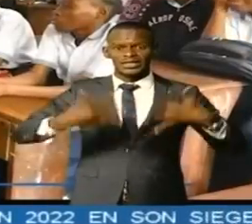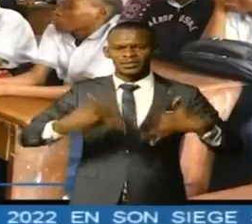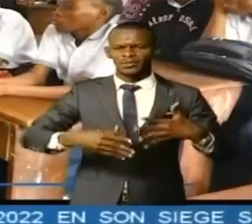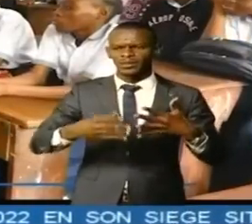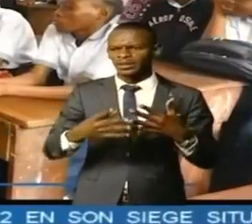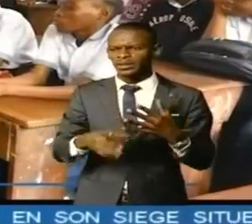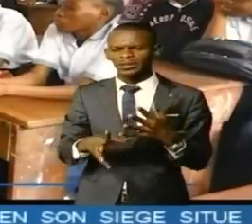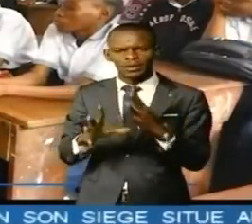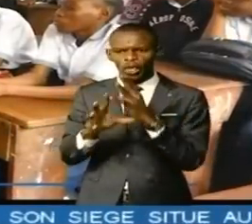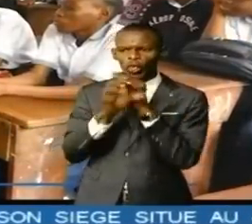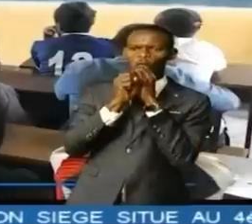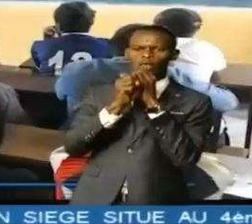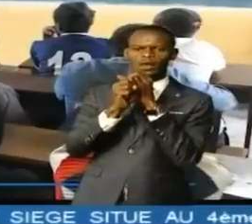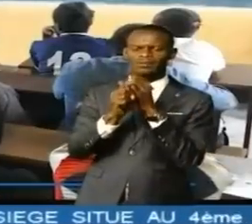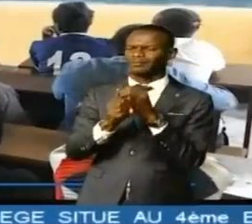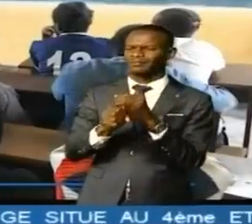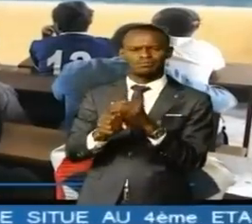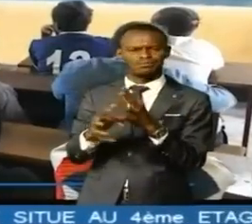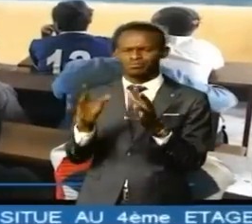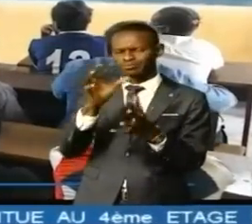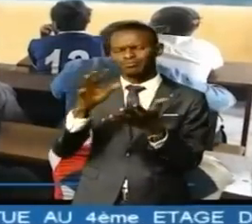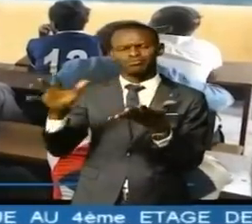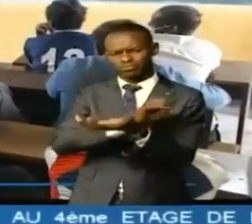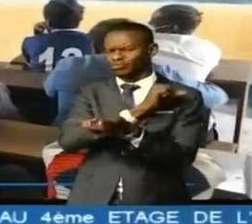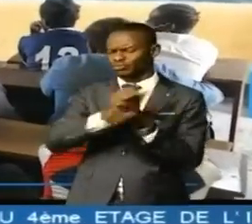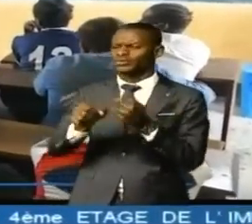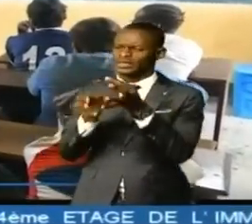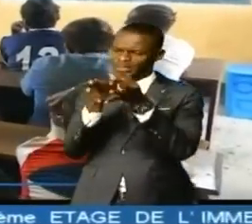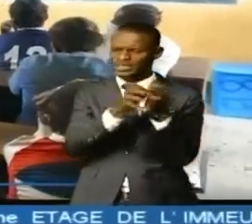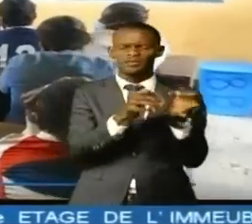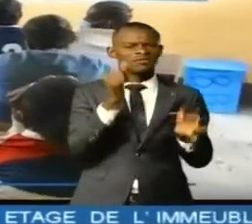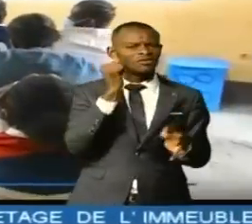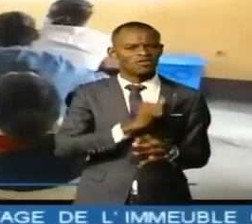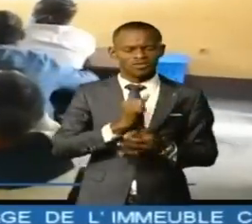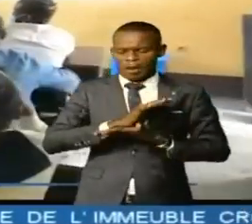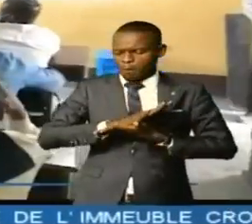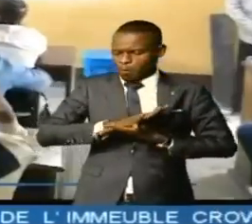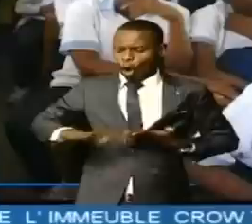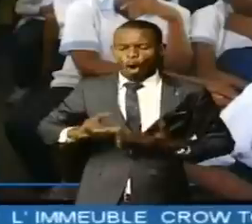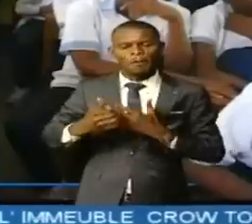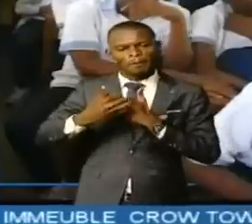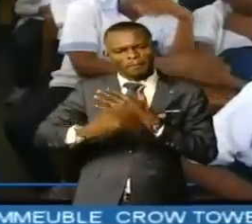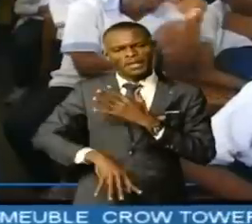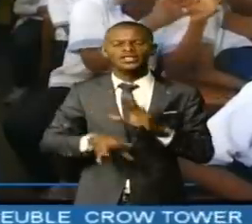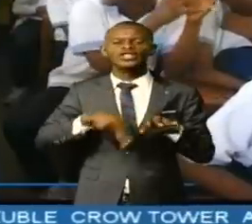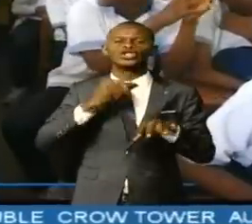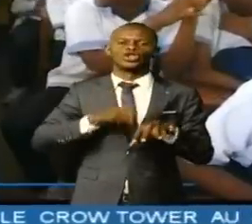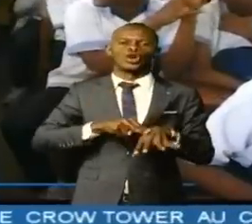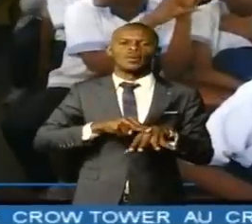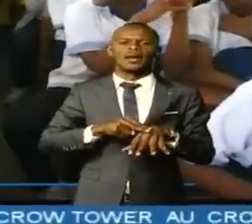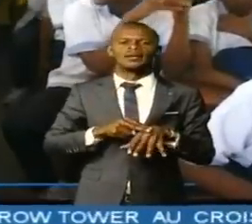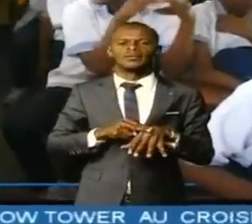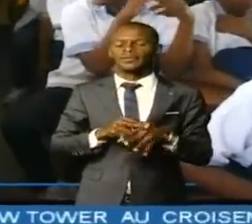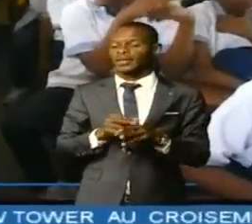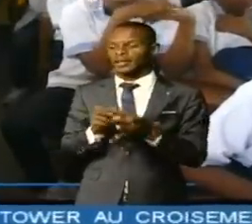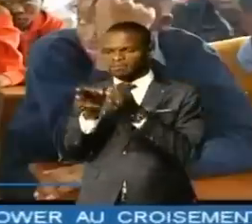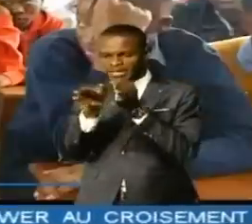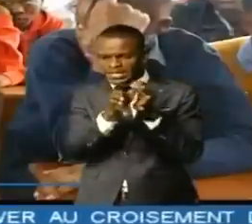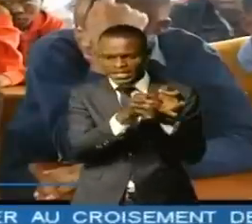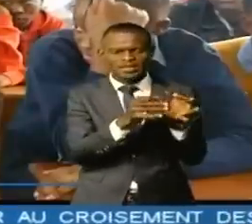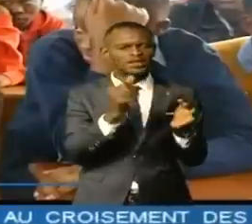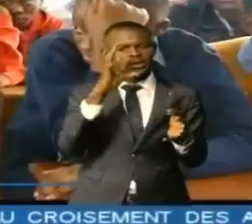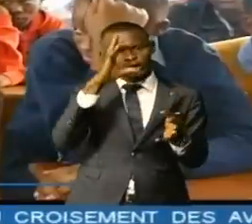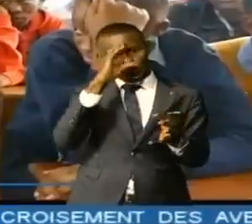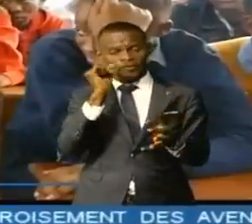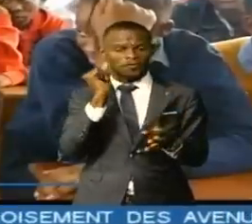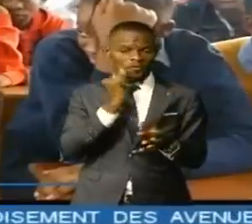à l'importance d'une bonne hygiène menstruelle chez les femmes en général et les adolescents en particulier. Les jeunes garçons comme les parents